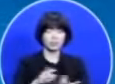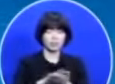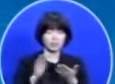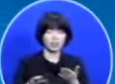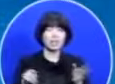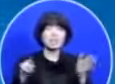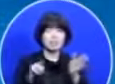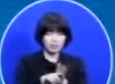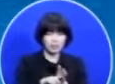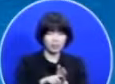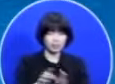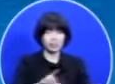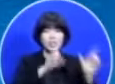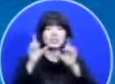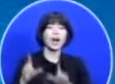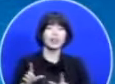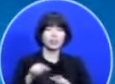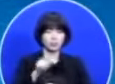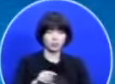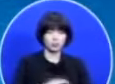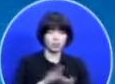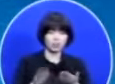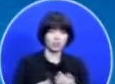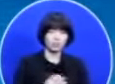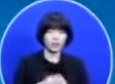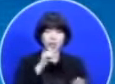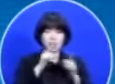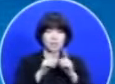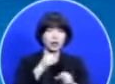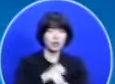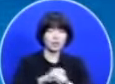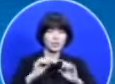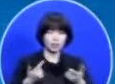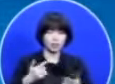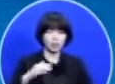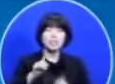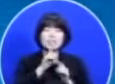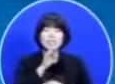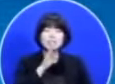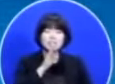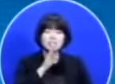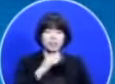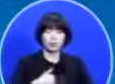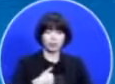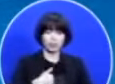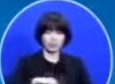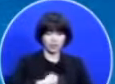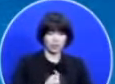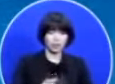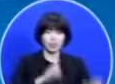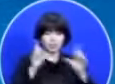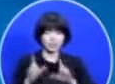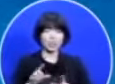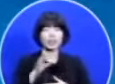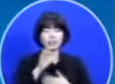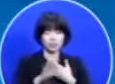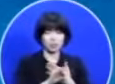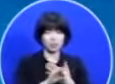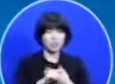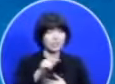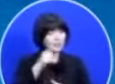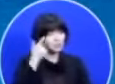신앙은 사는 것이거든요 말로 하지 않고 실제로 본인이 살았다면 아마 그 목사님이 기대했던 대로